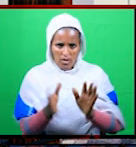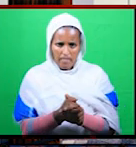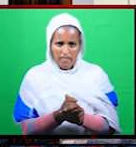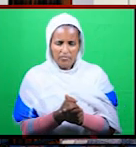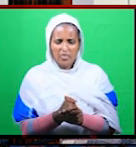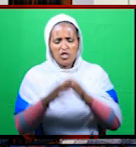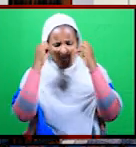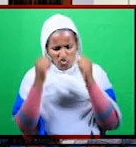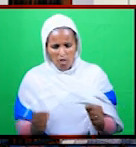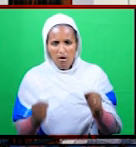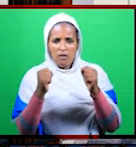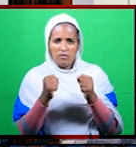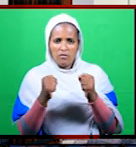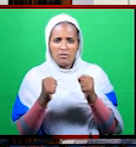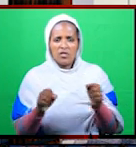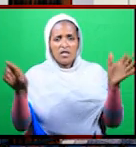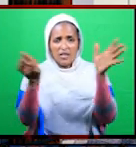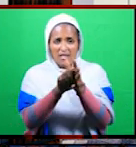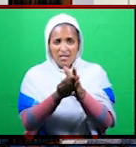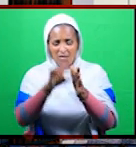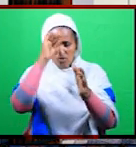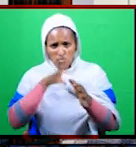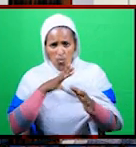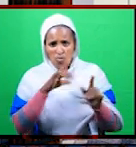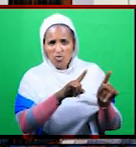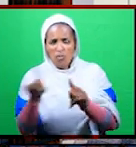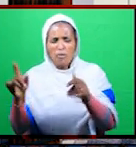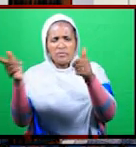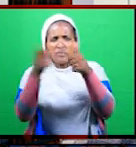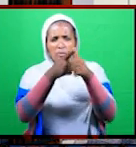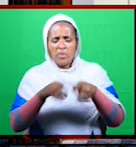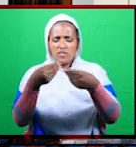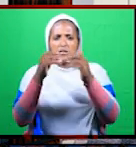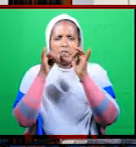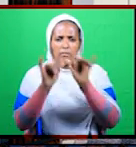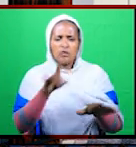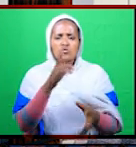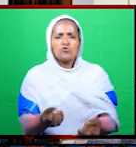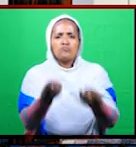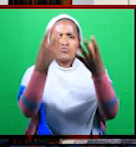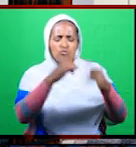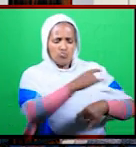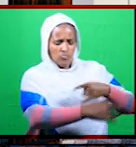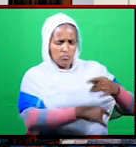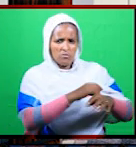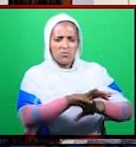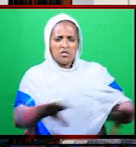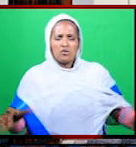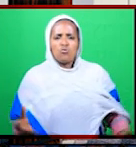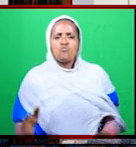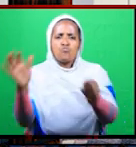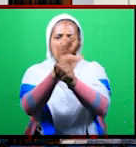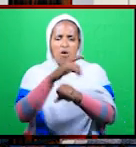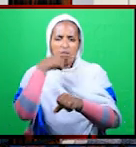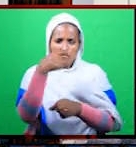የለም፣ ይቻላልም። ሕገ ሰብ በመጀመሪያም የተሰጠ በረከት ነው። ብዙ ተባዙ ምድርን ሙሏት